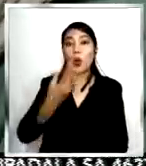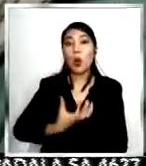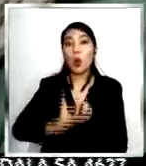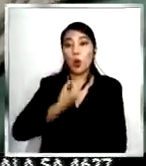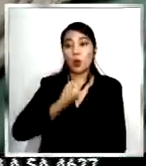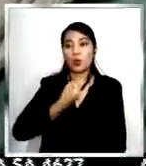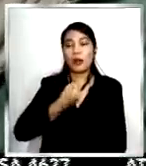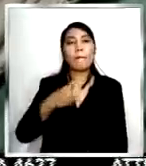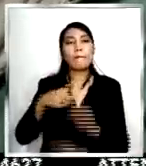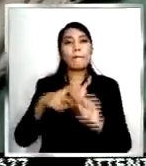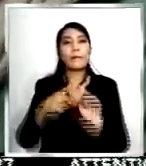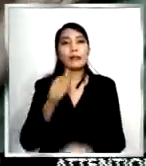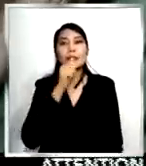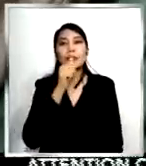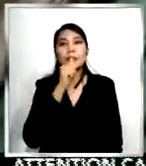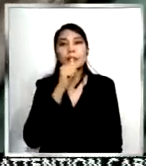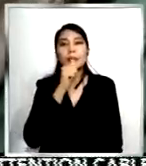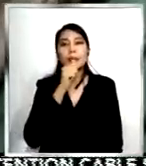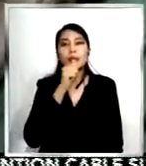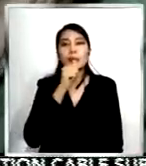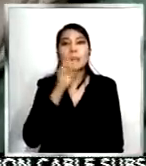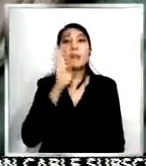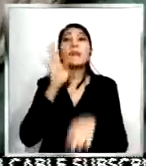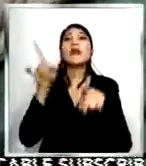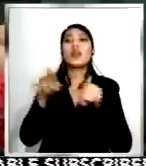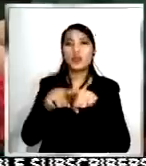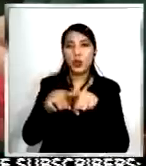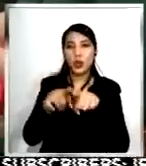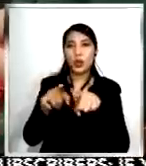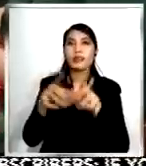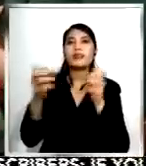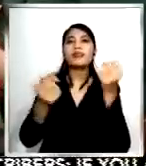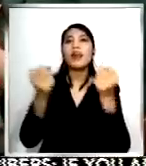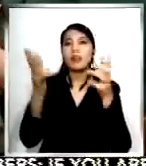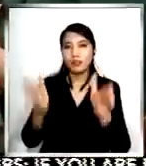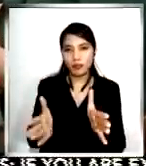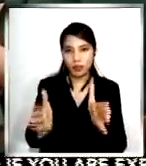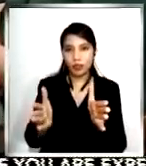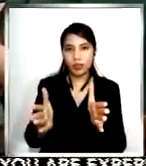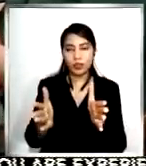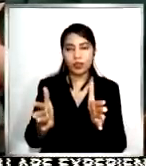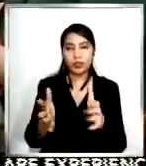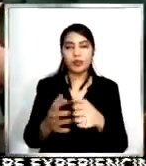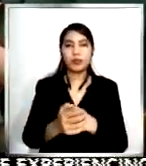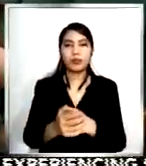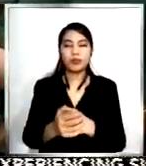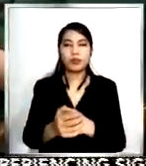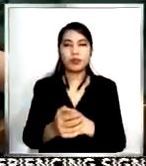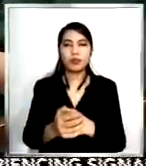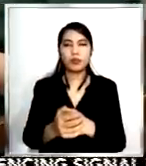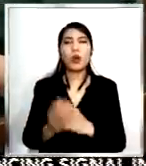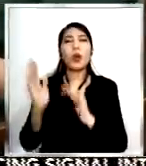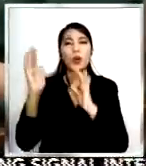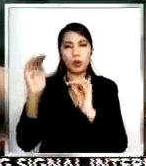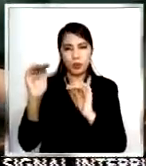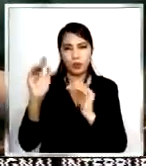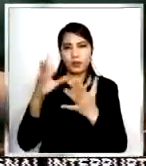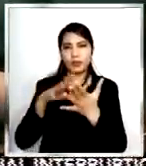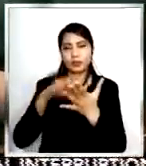kapatid pala niya ang nagmamaneho ng mangyari ang insidente. Maging takdang aral sa atito sa pagpapahiram ng